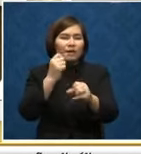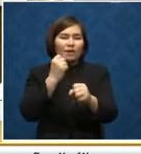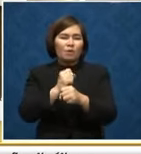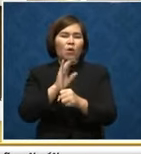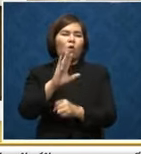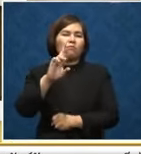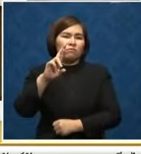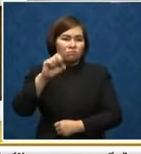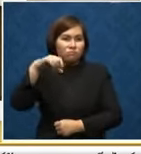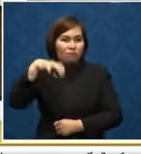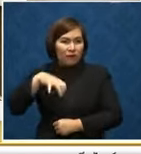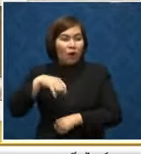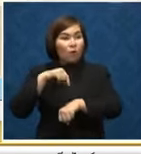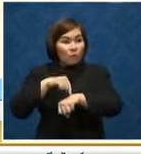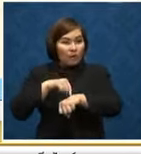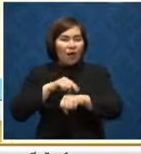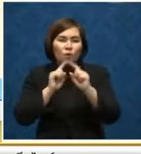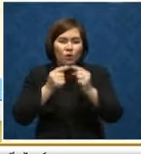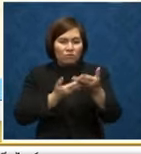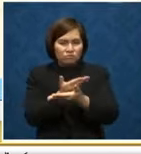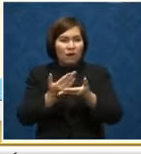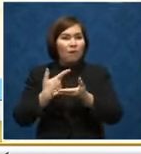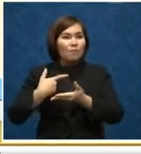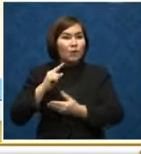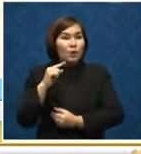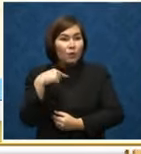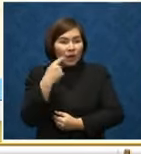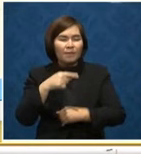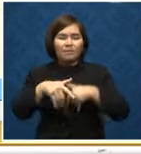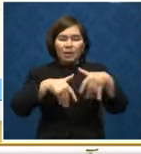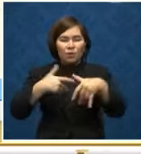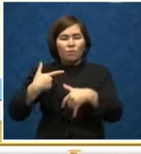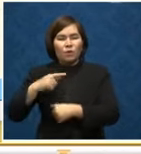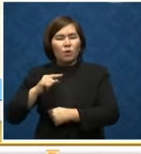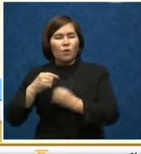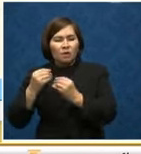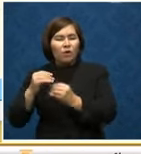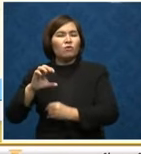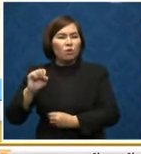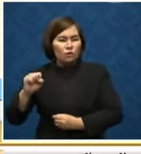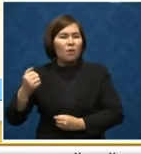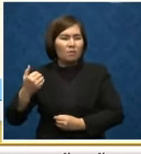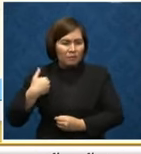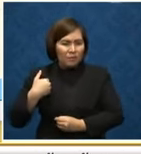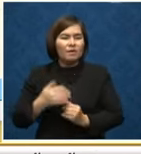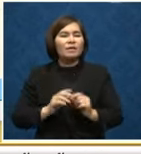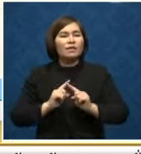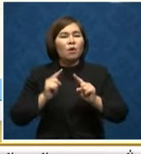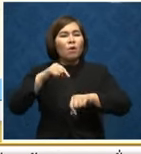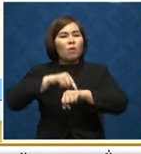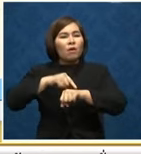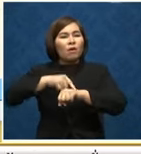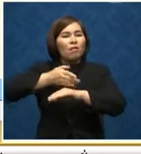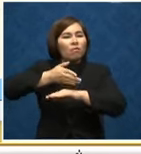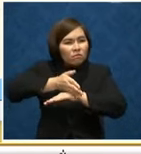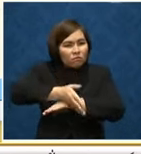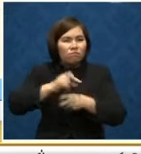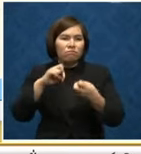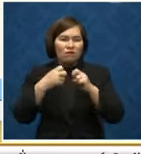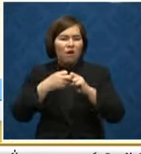ซึ่งเป็นประโยชน์กับประชาชนเป็นประโยชน์กับเพื่อนสมาชิกเป็นอย่างมากแต่ความล่าช้าของมันเกิดขึ้นมาทุกครั้